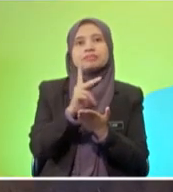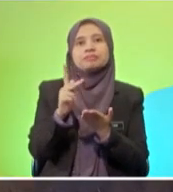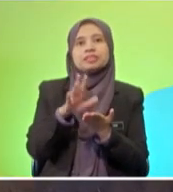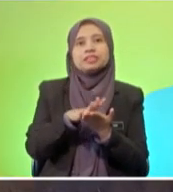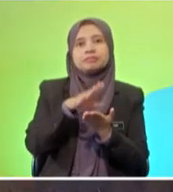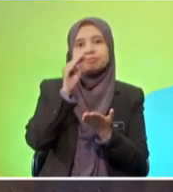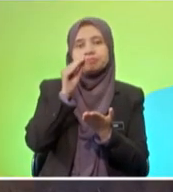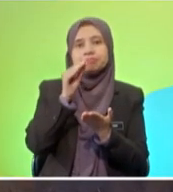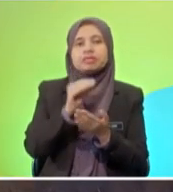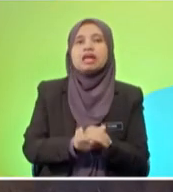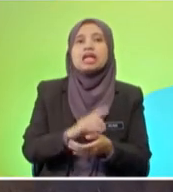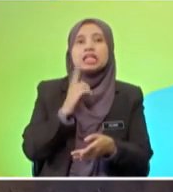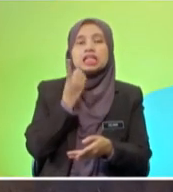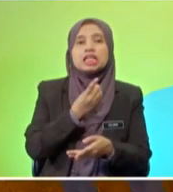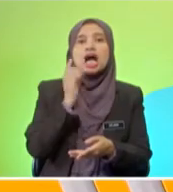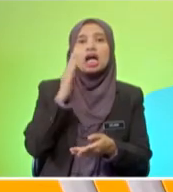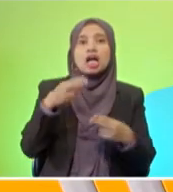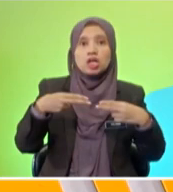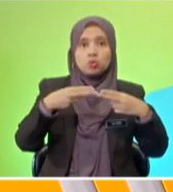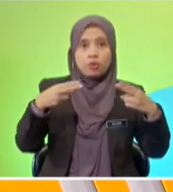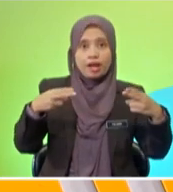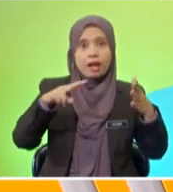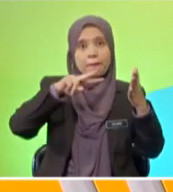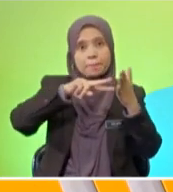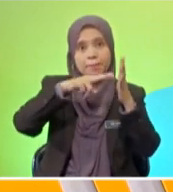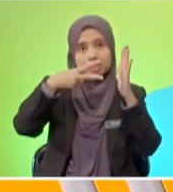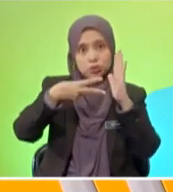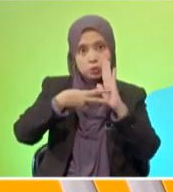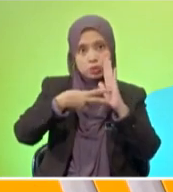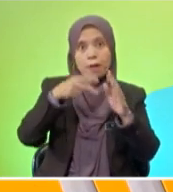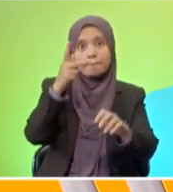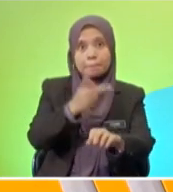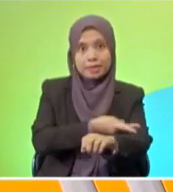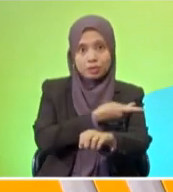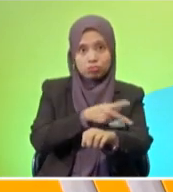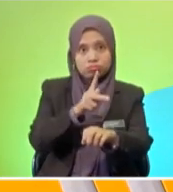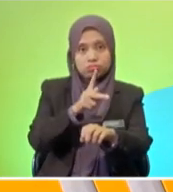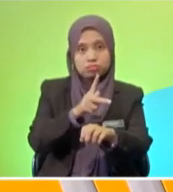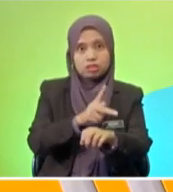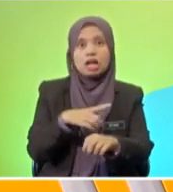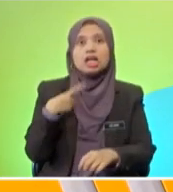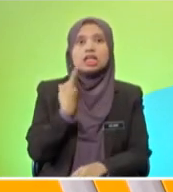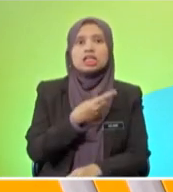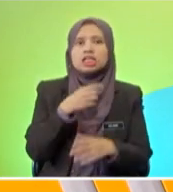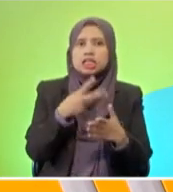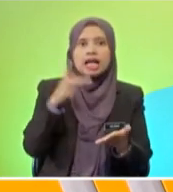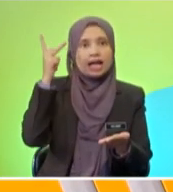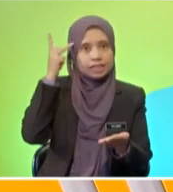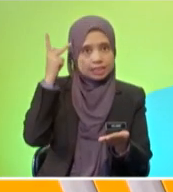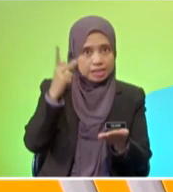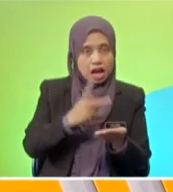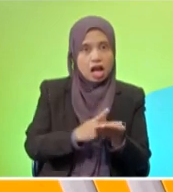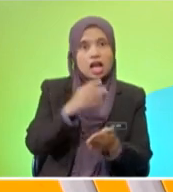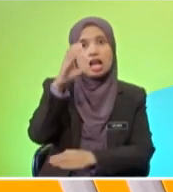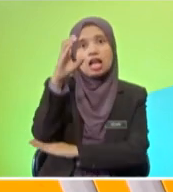seterusnya kita akan menguraikan maksud pantun jika kita boleh ingat semula kita sudah kenal ciri-ciri pantun